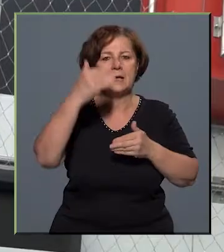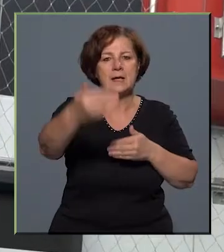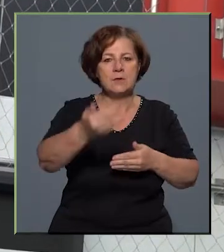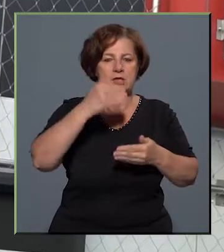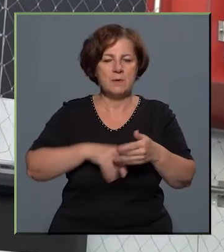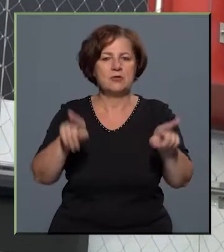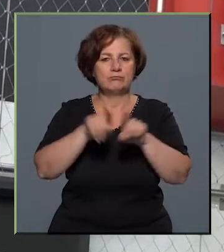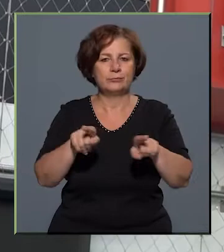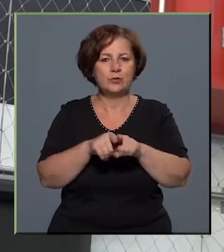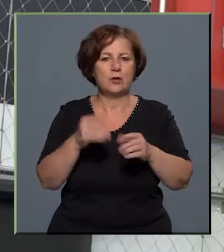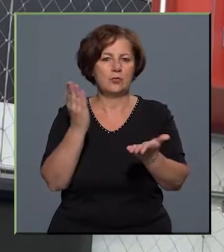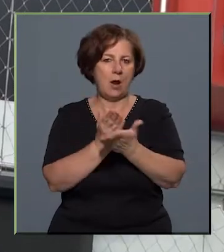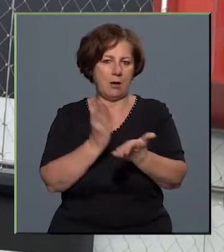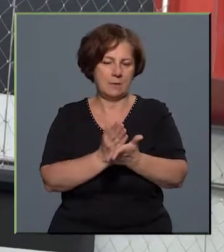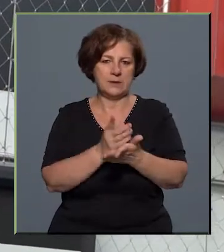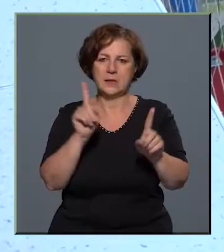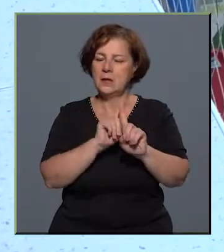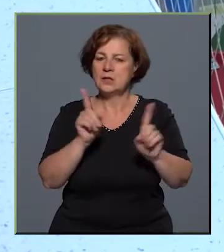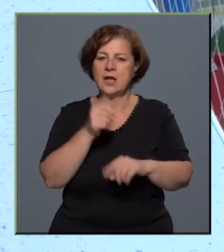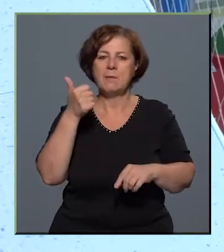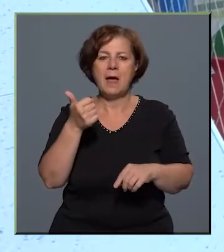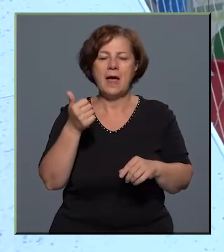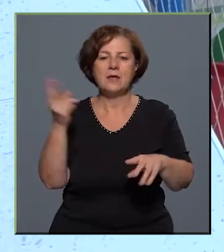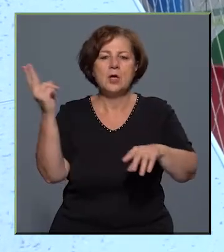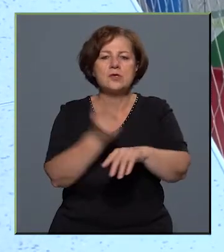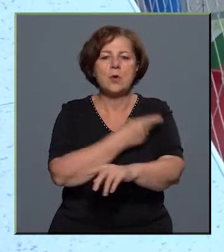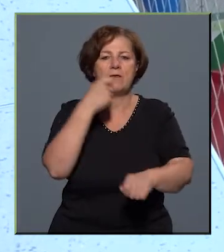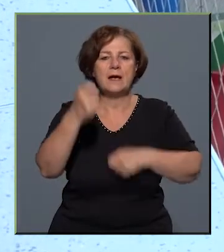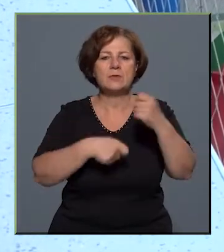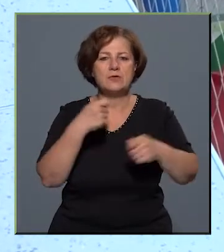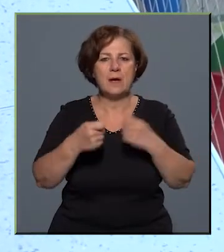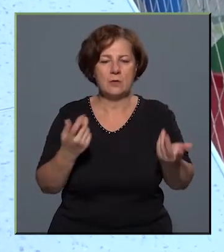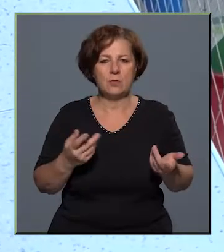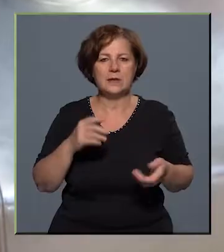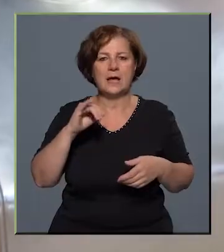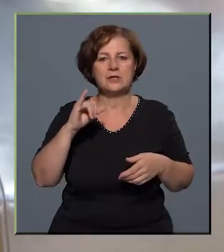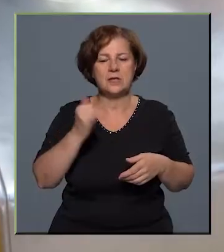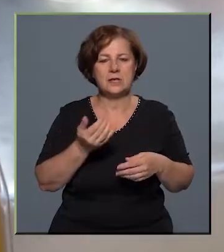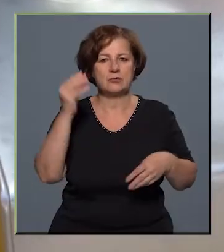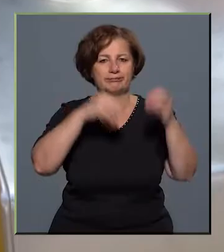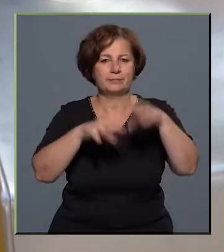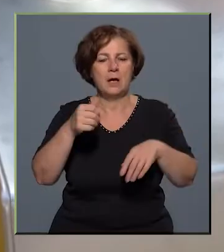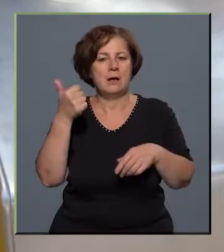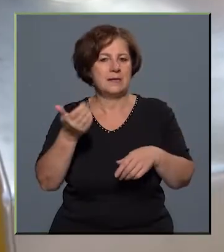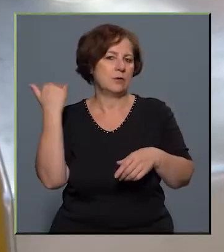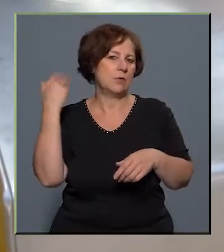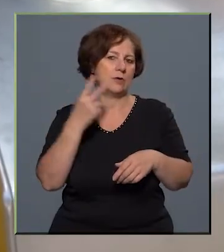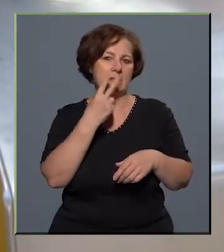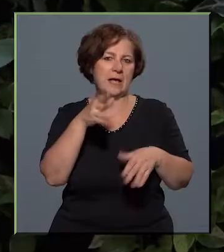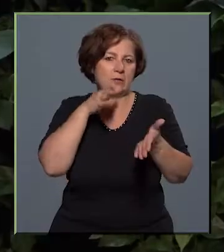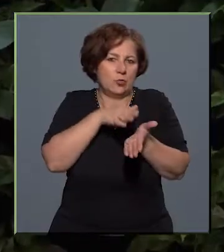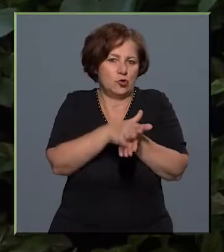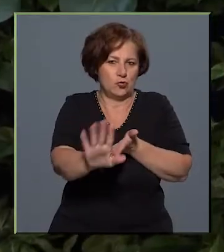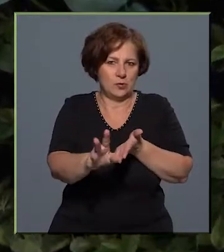is alkalmazni, és nem egy nem szokványos megoldást is helyet kapott az épületben, az egyik a mögöttünk látható